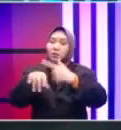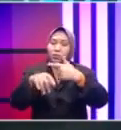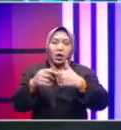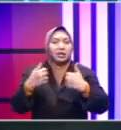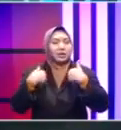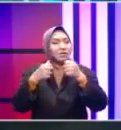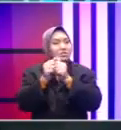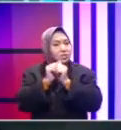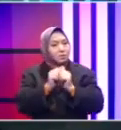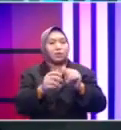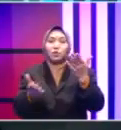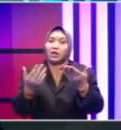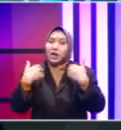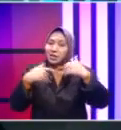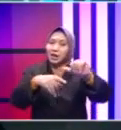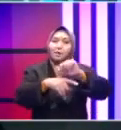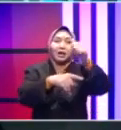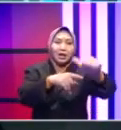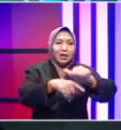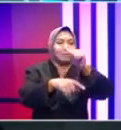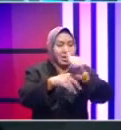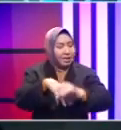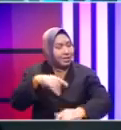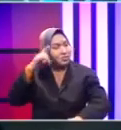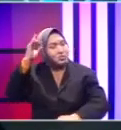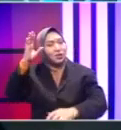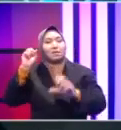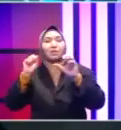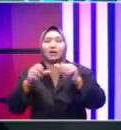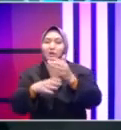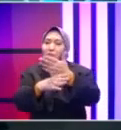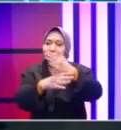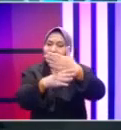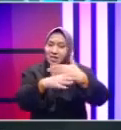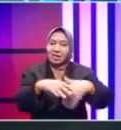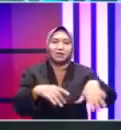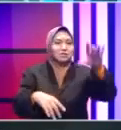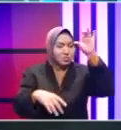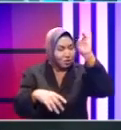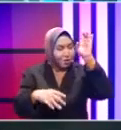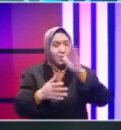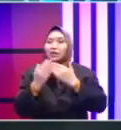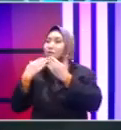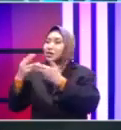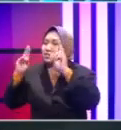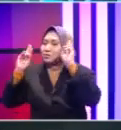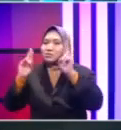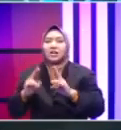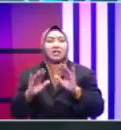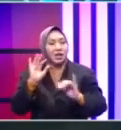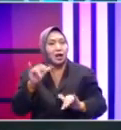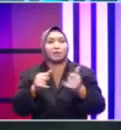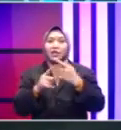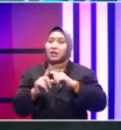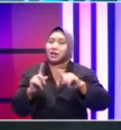Arafah mungkin ada amalan yang iya semua akan kongsikan Bersama janji Allah ta'ala Terima kasih Ustadz ialah